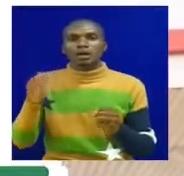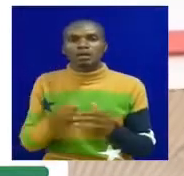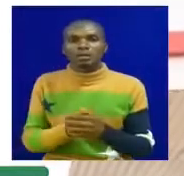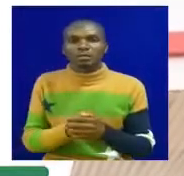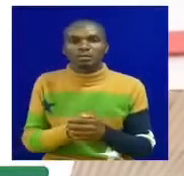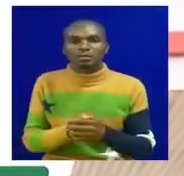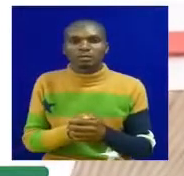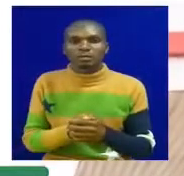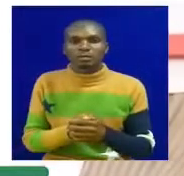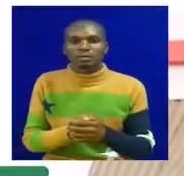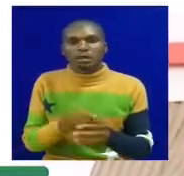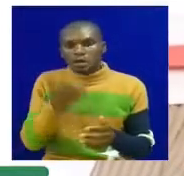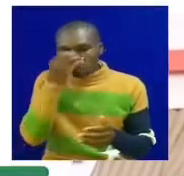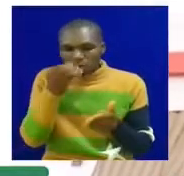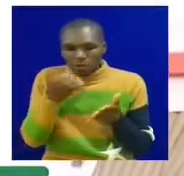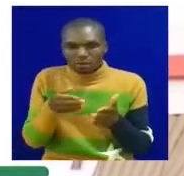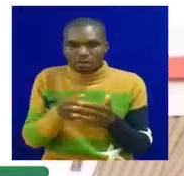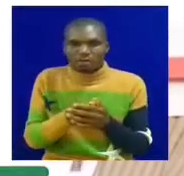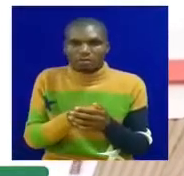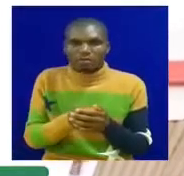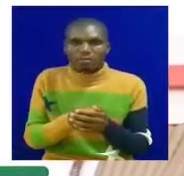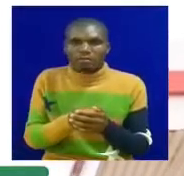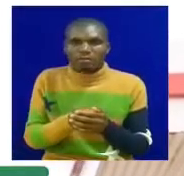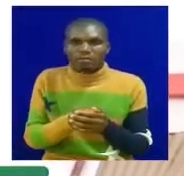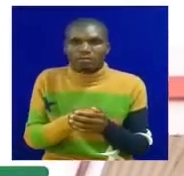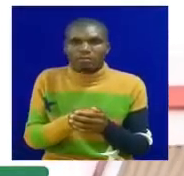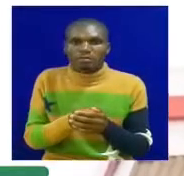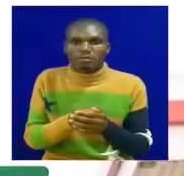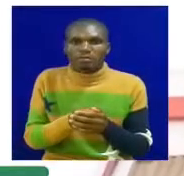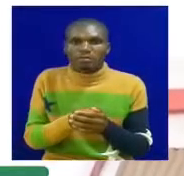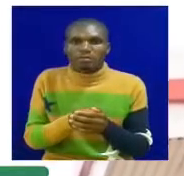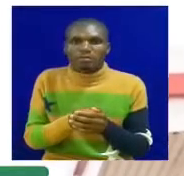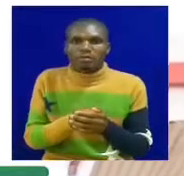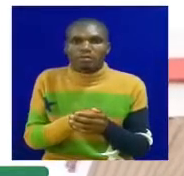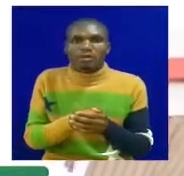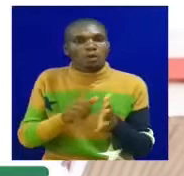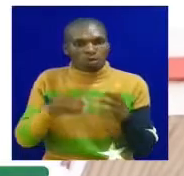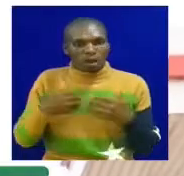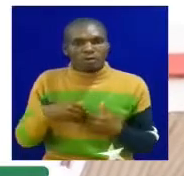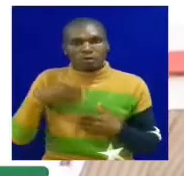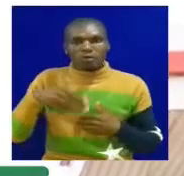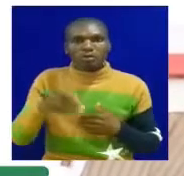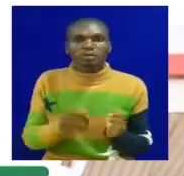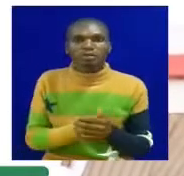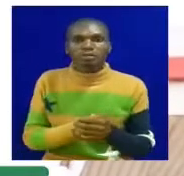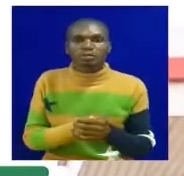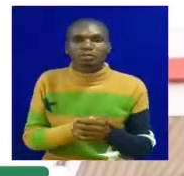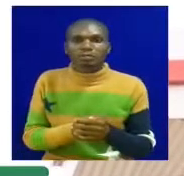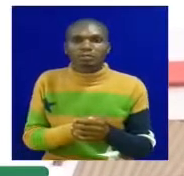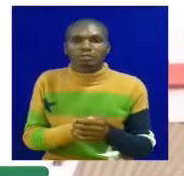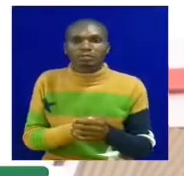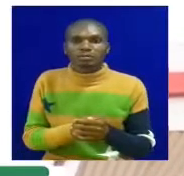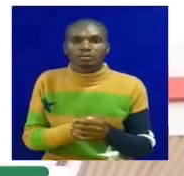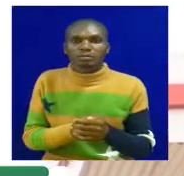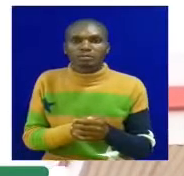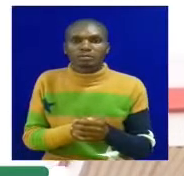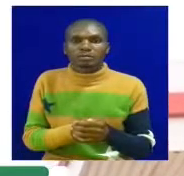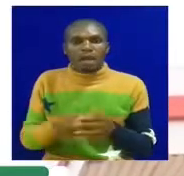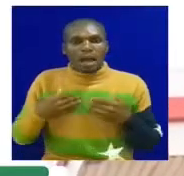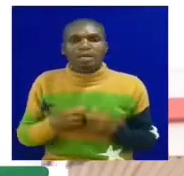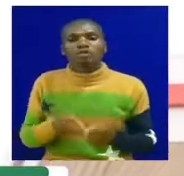alikuja hapa Kebirigo. Hii maandreo yote ya parapara mnaona. Yeye ndiye alifungua hizo